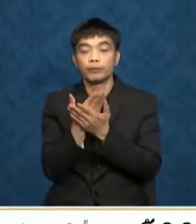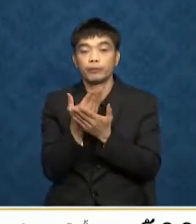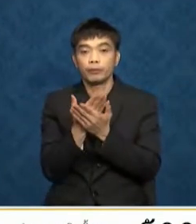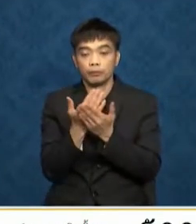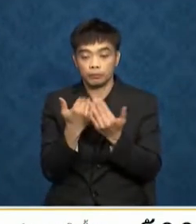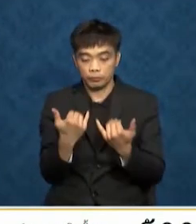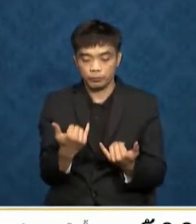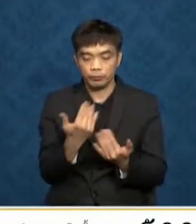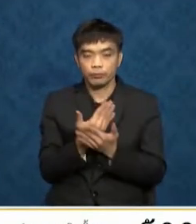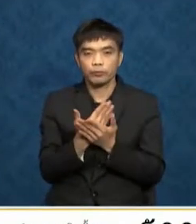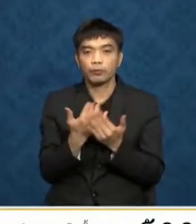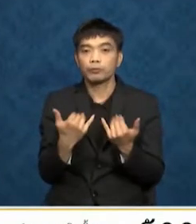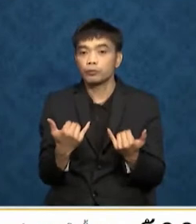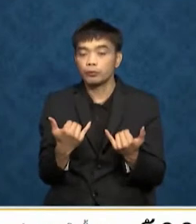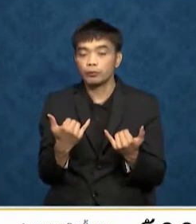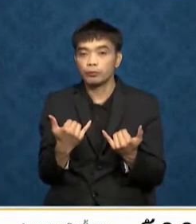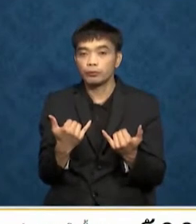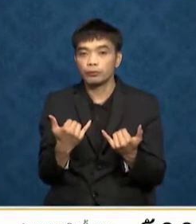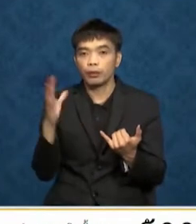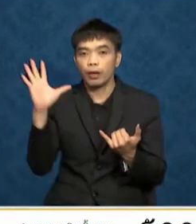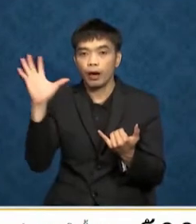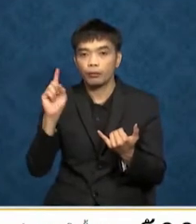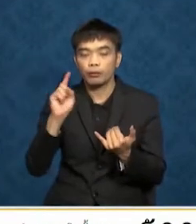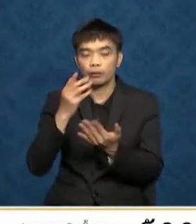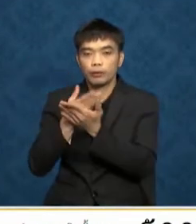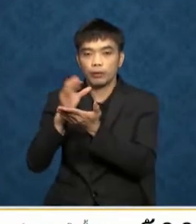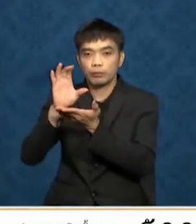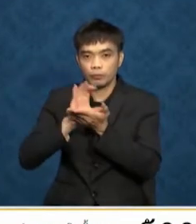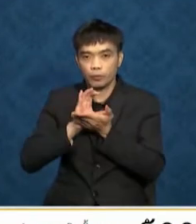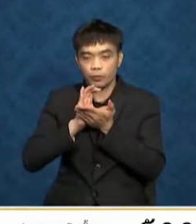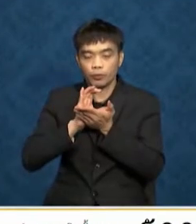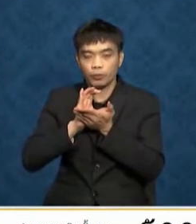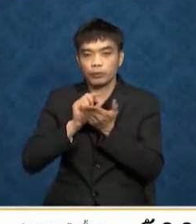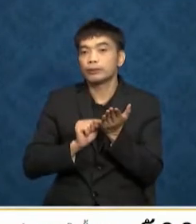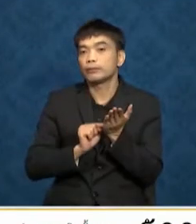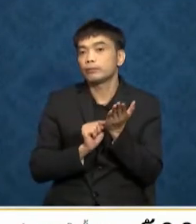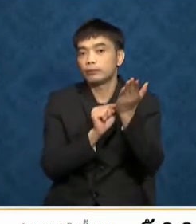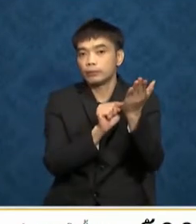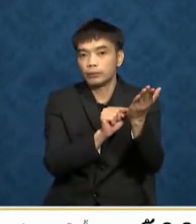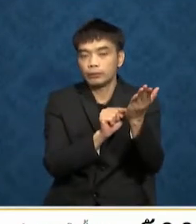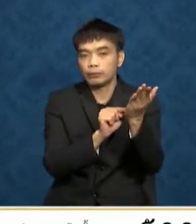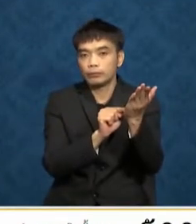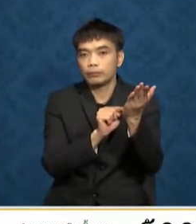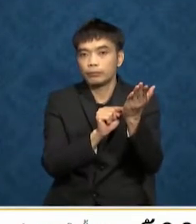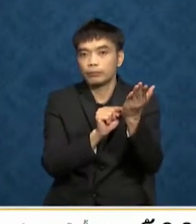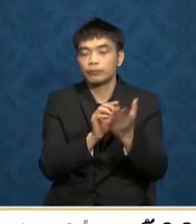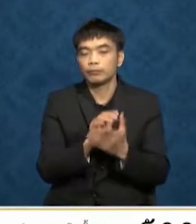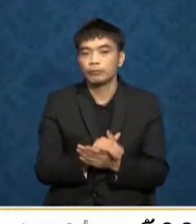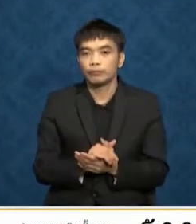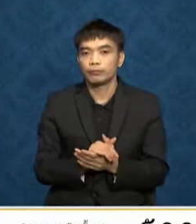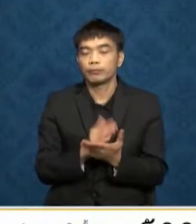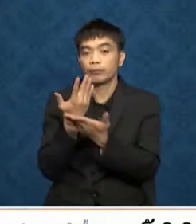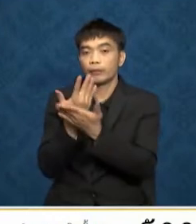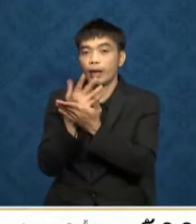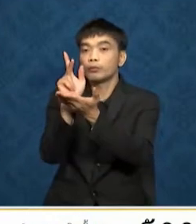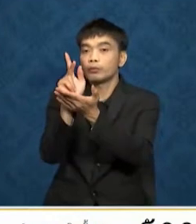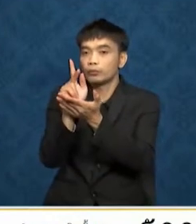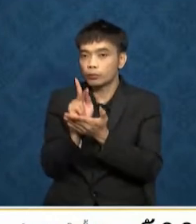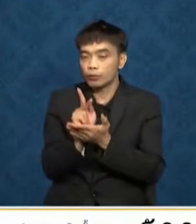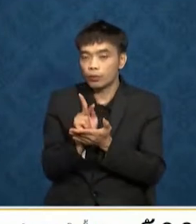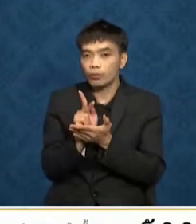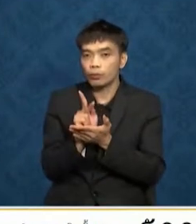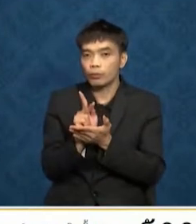นี้เป็นงบประมาณที่ตั้งไว้กู้เพื่อชด